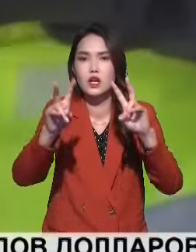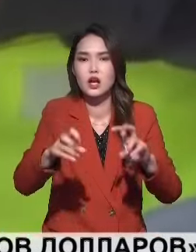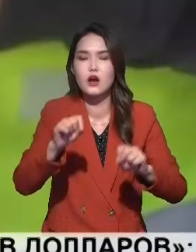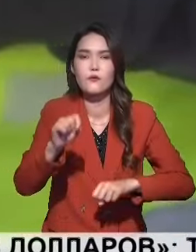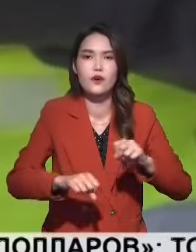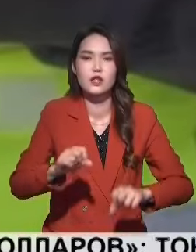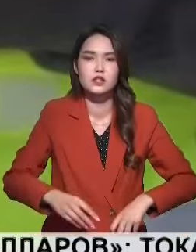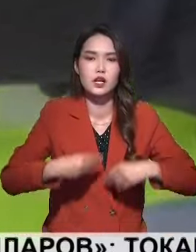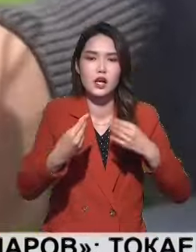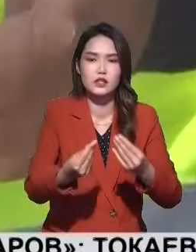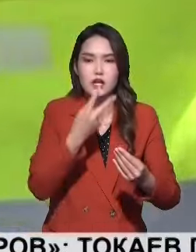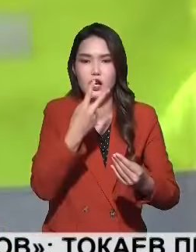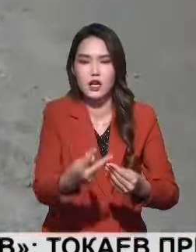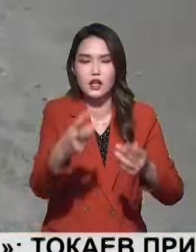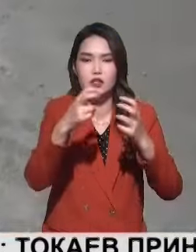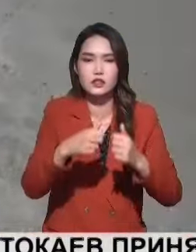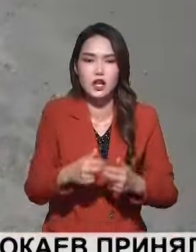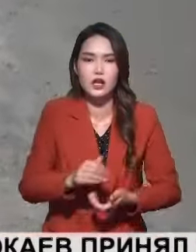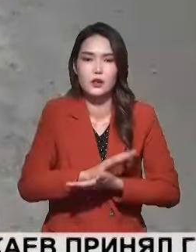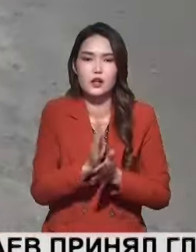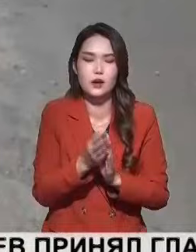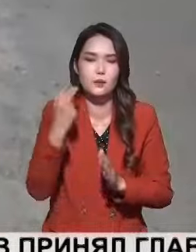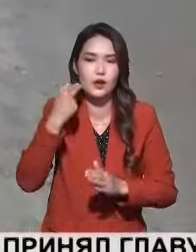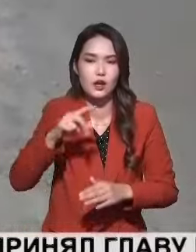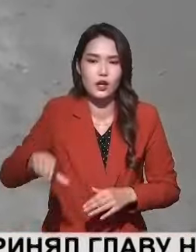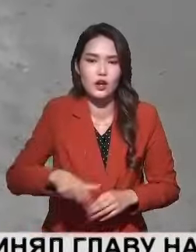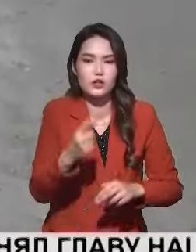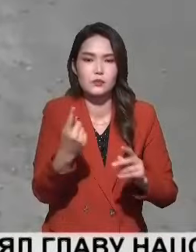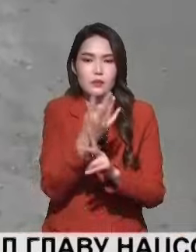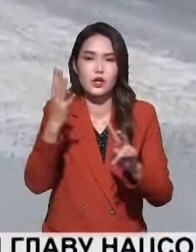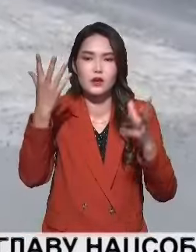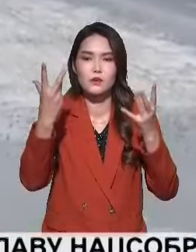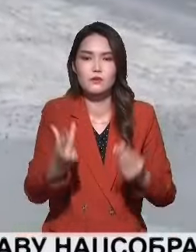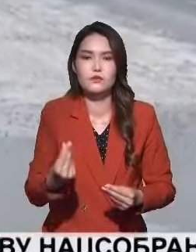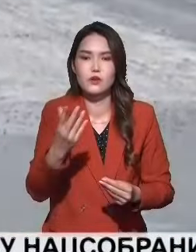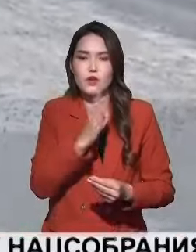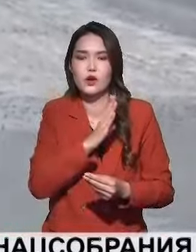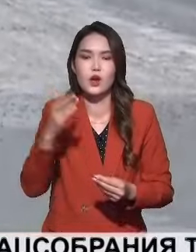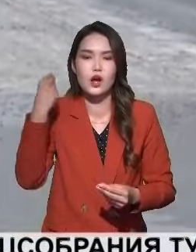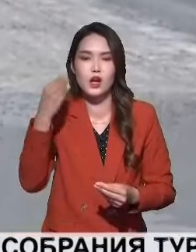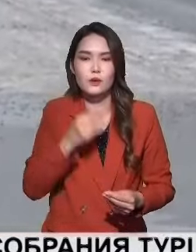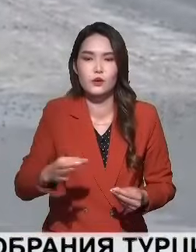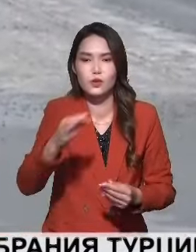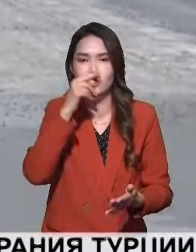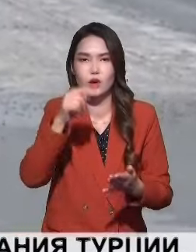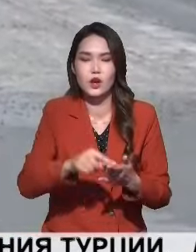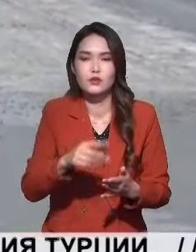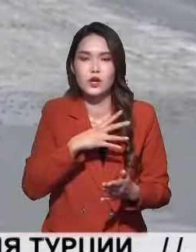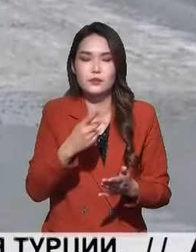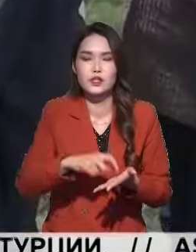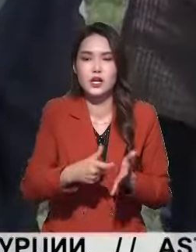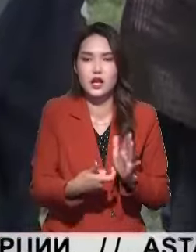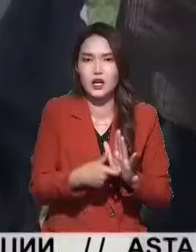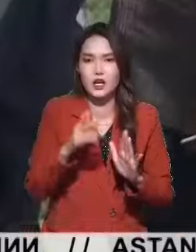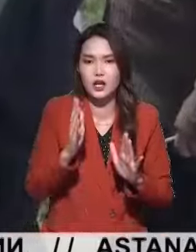каждому желающему лично проверить ход строительства дорог. В первый же день на участие в проекте по Актюбинской области поступило 3 заявки. И все они